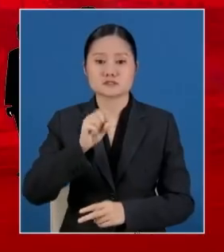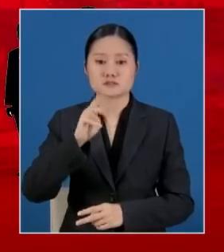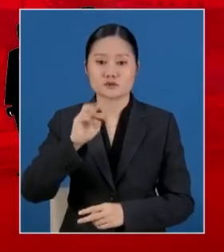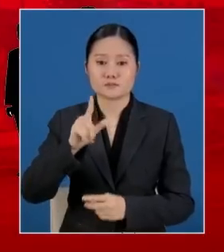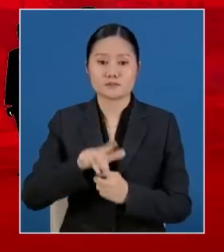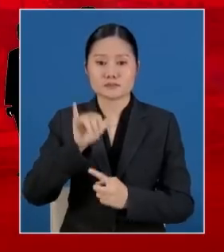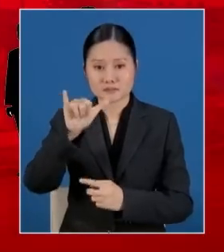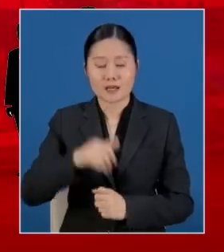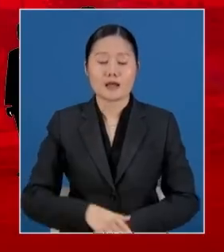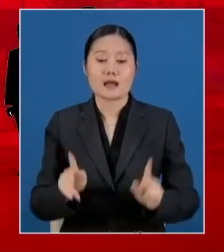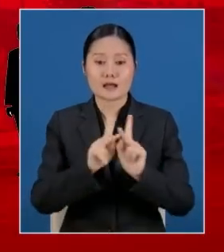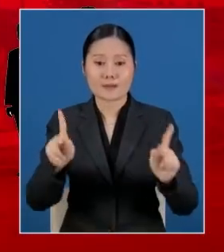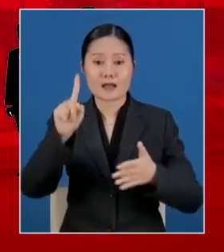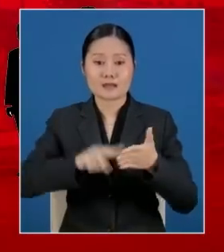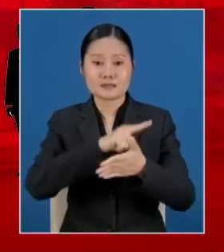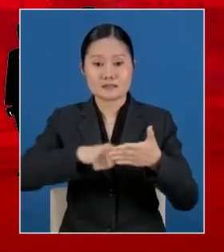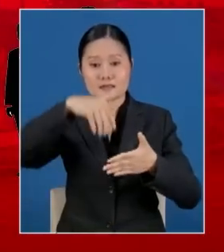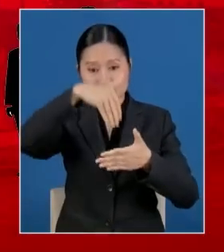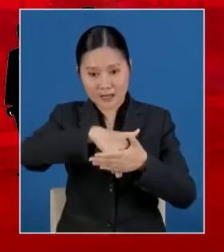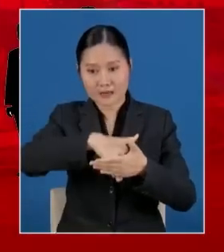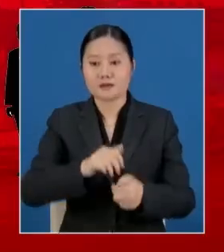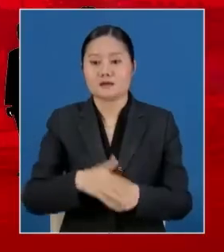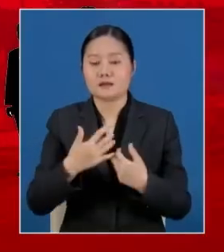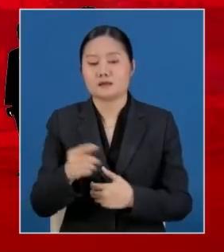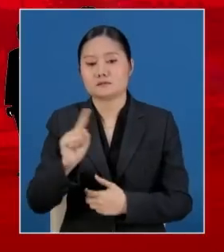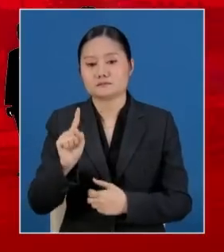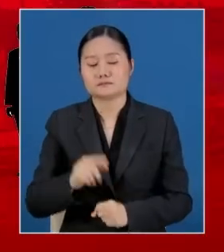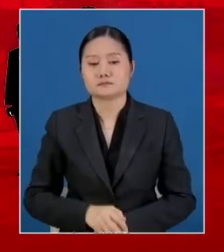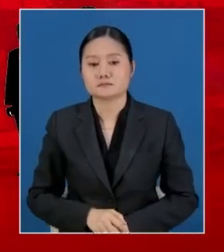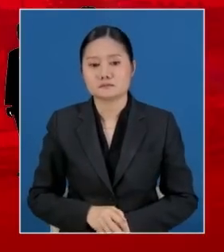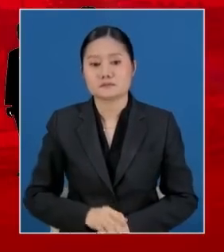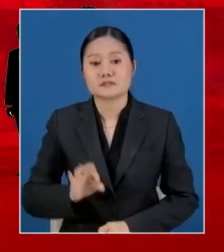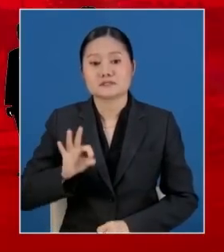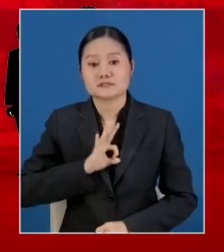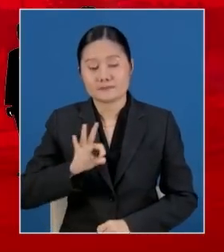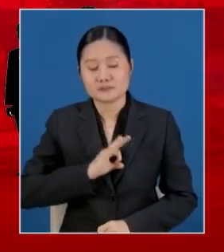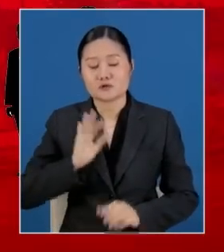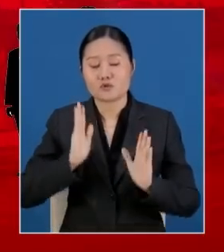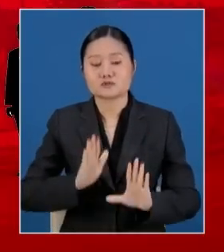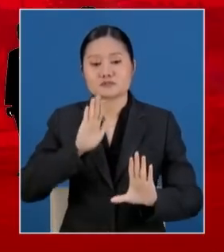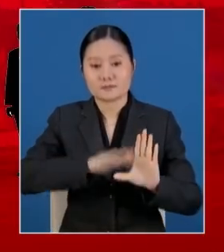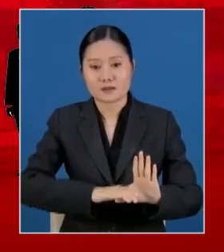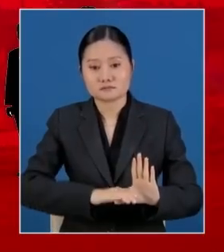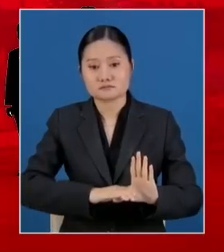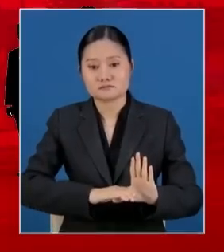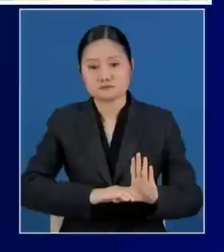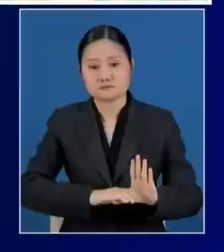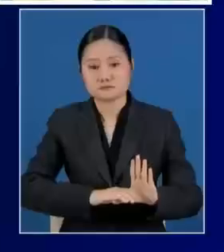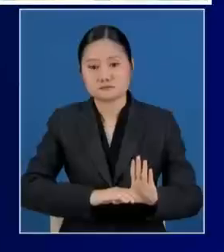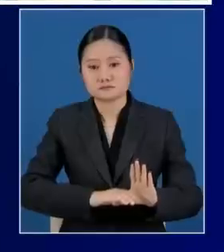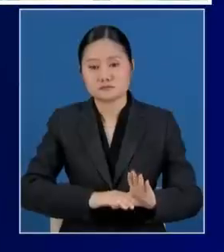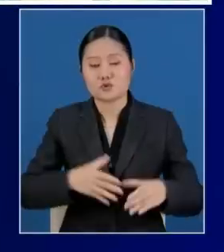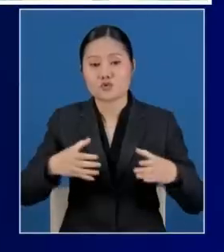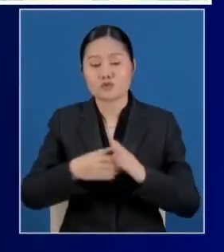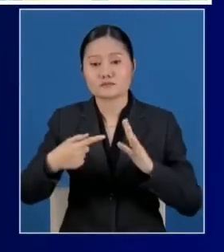รอดีตกรรมการการเลือกตั้งแล้วก็เป็นอดีตสมาชิกและเป็นผู้สมัครของเสรีรวมไท